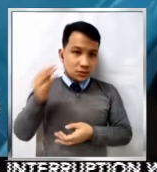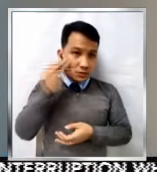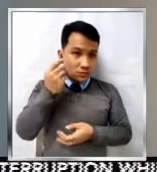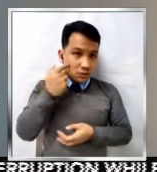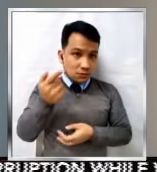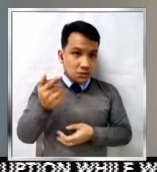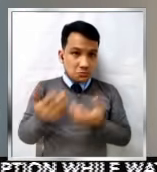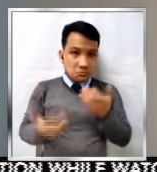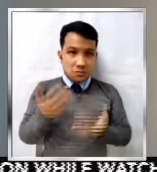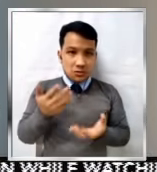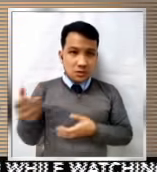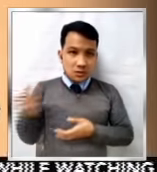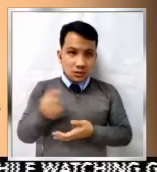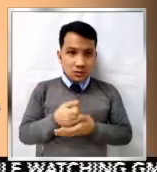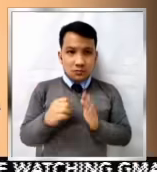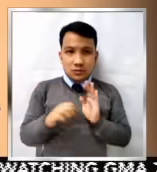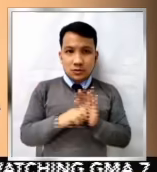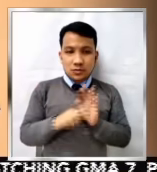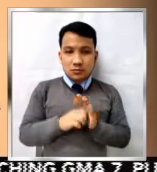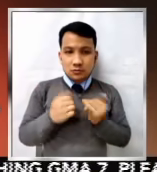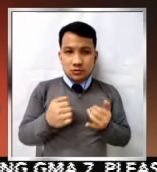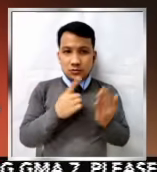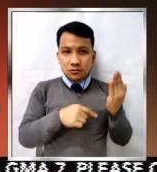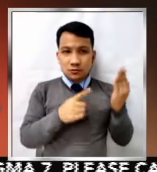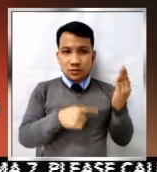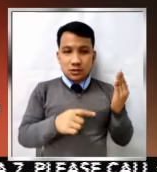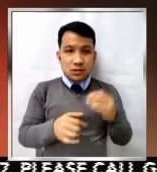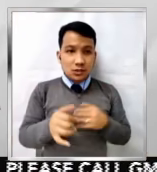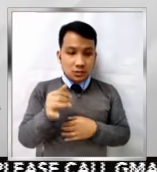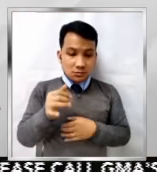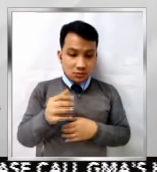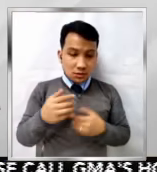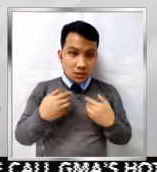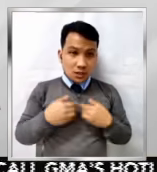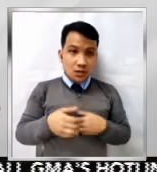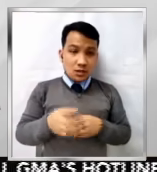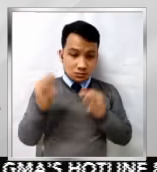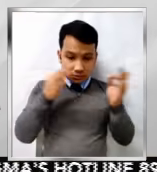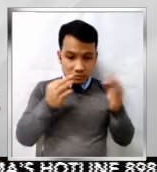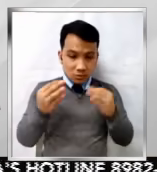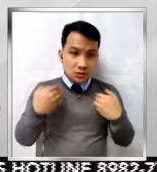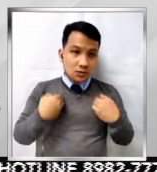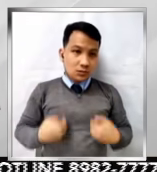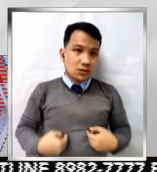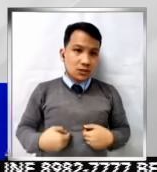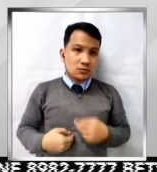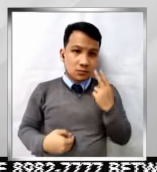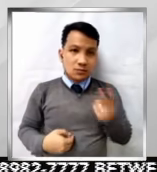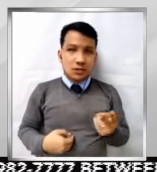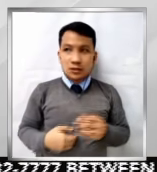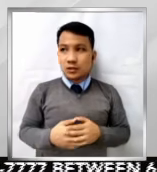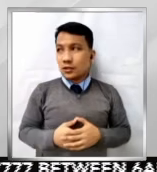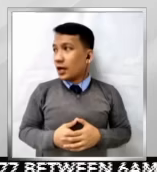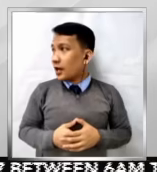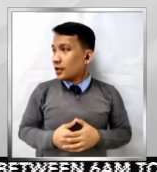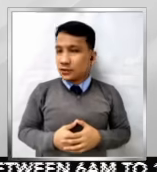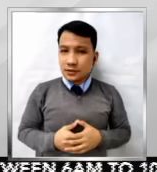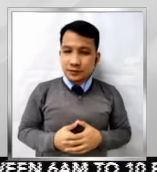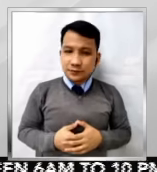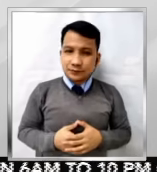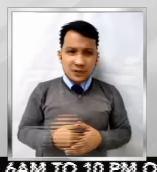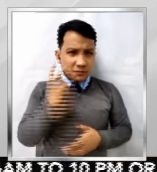sa samples ang traces ng alcohol at droga sa katawan kung meron man. So I think they have the technology para makita pa rin